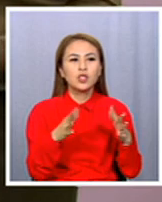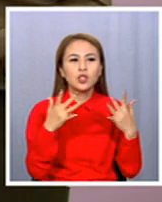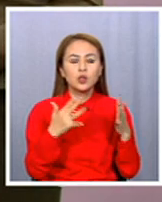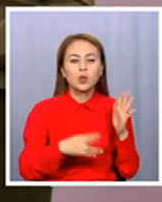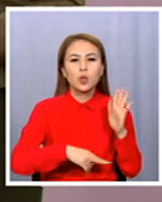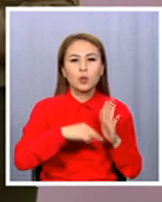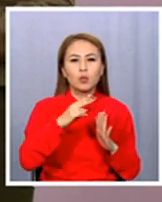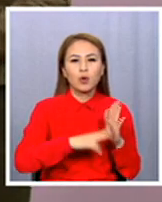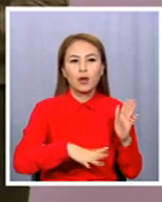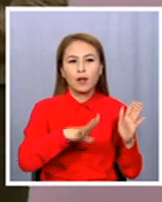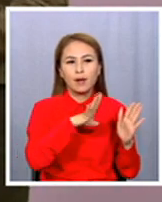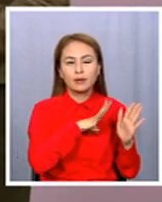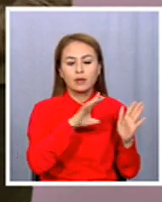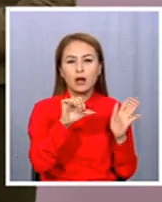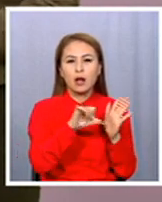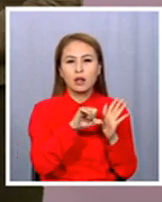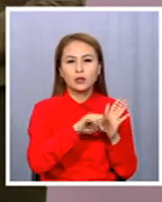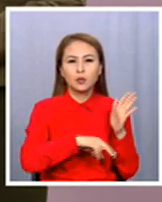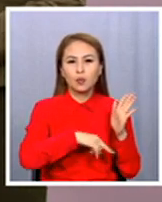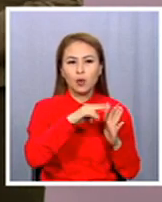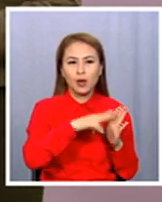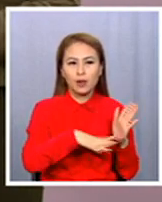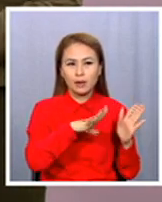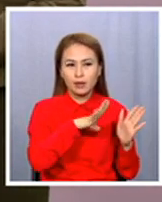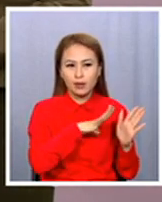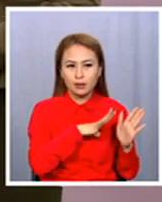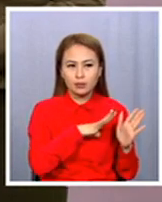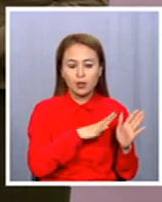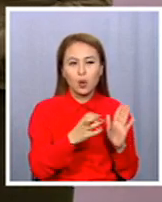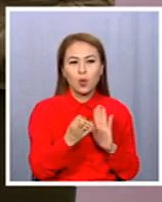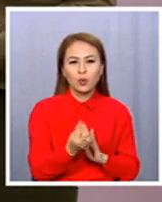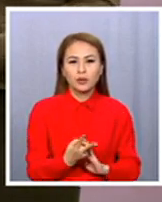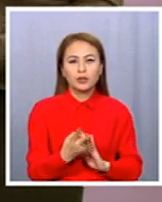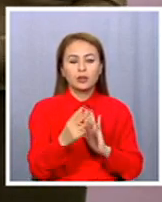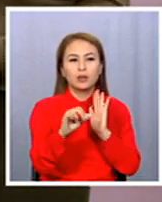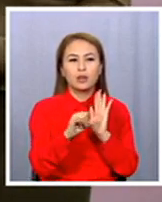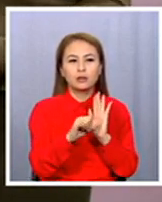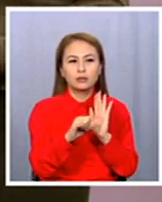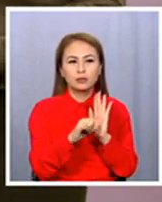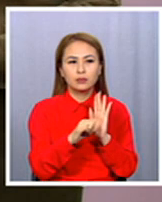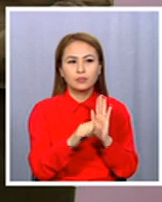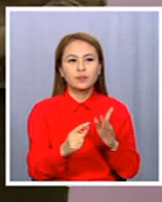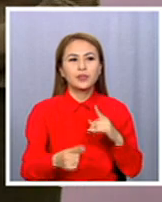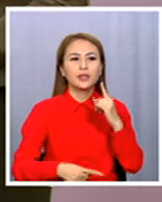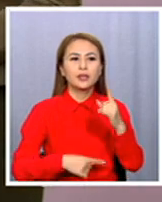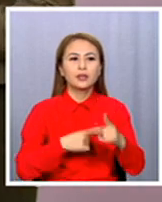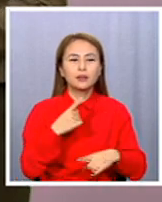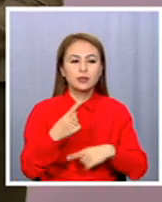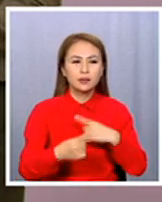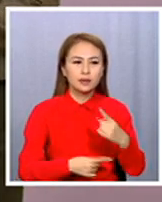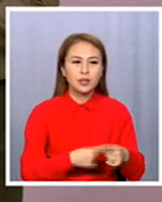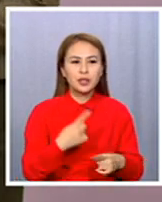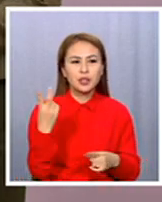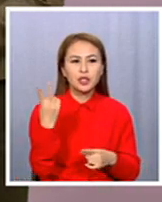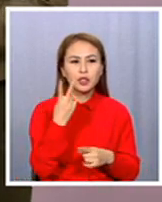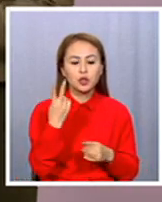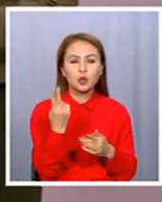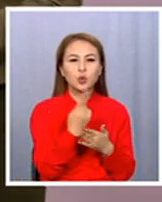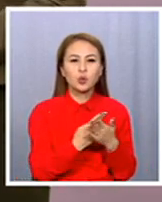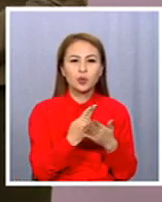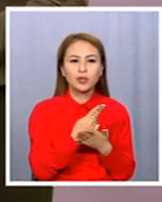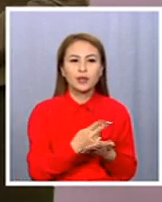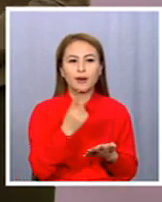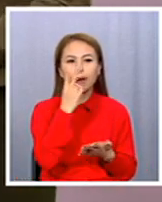боялған? 6 бөлігі боялған. 12-ден 6. Келесі. Екінші суретке қарап,